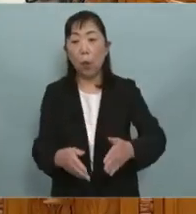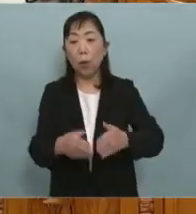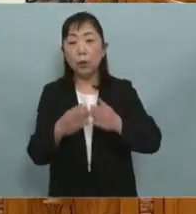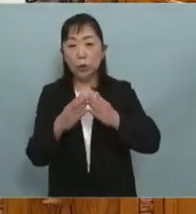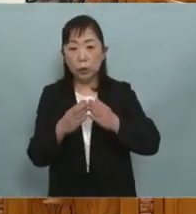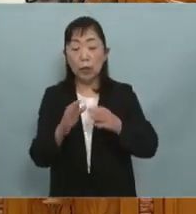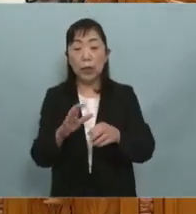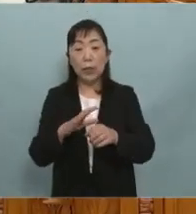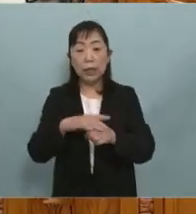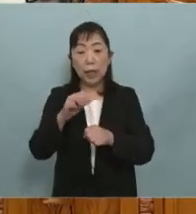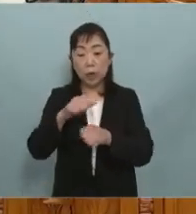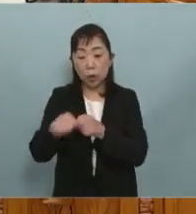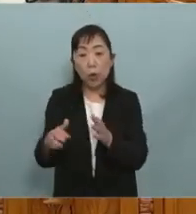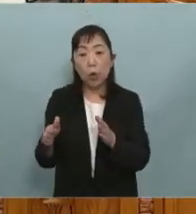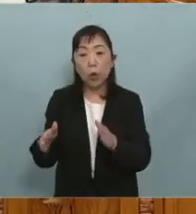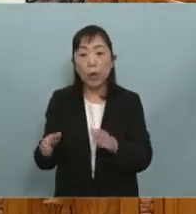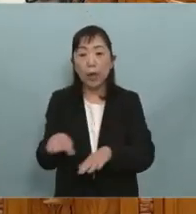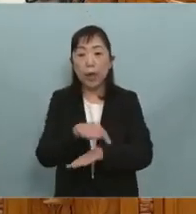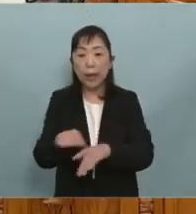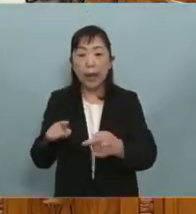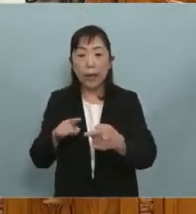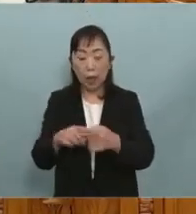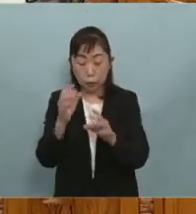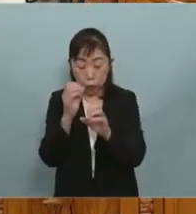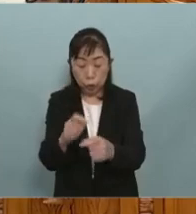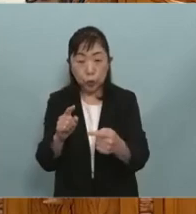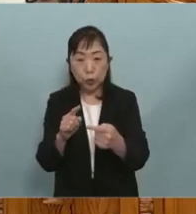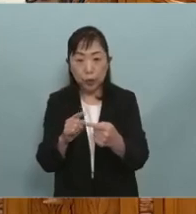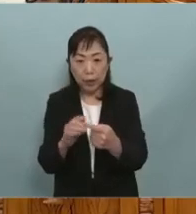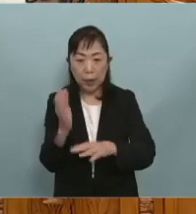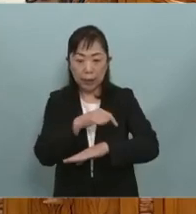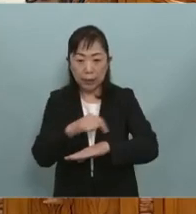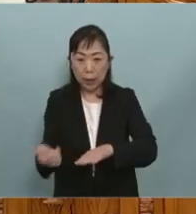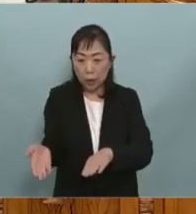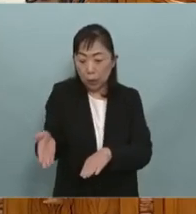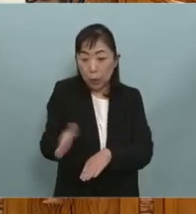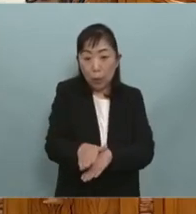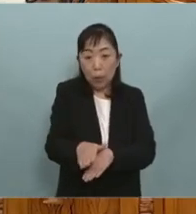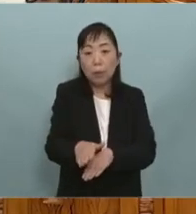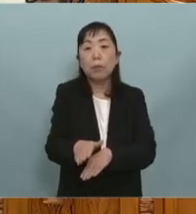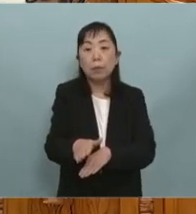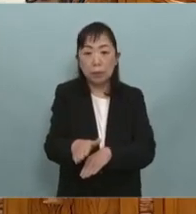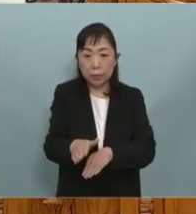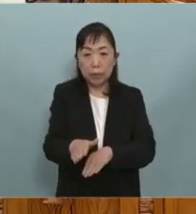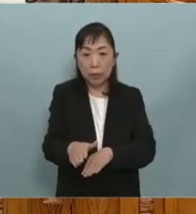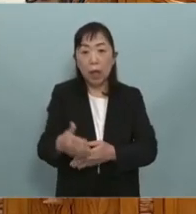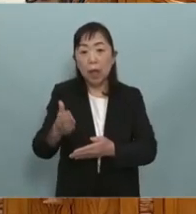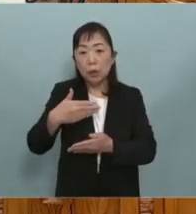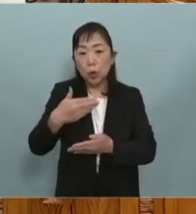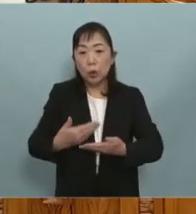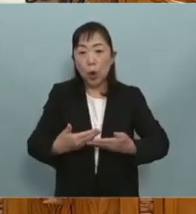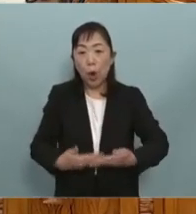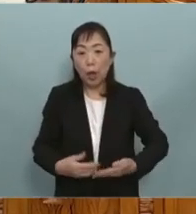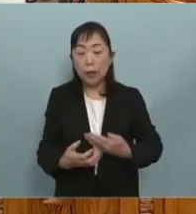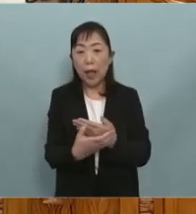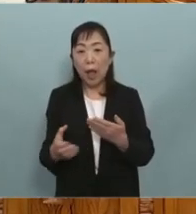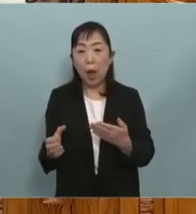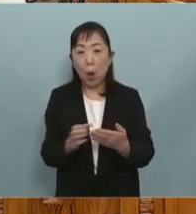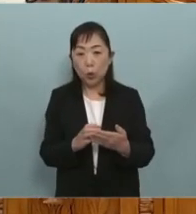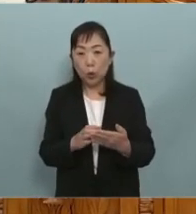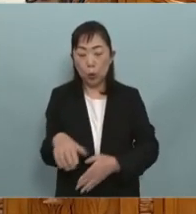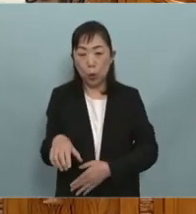に計画的かつ集中した施策を講ずることにより食料安全保障の